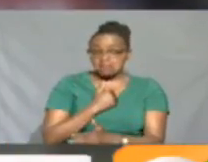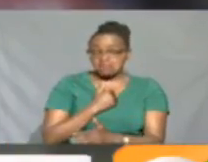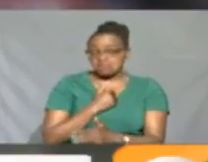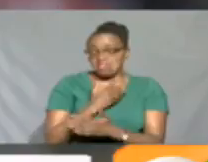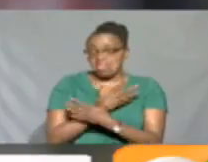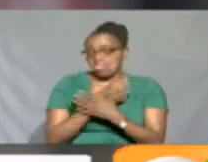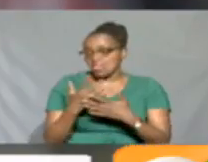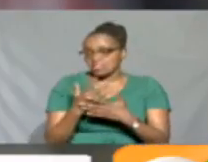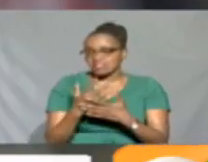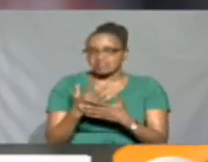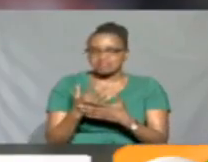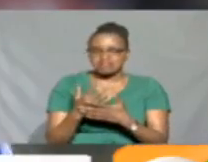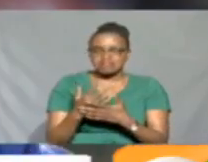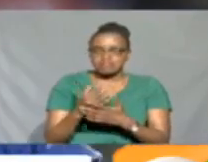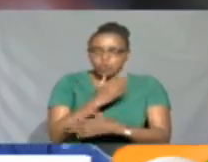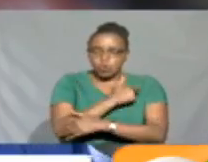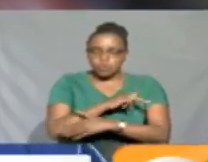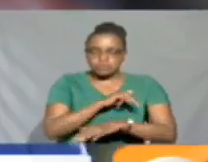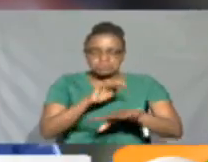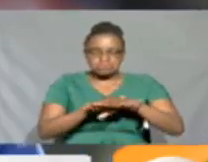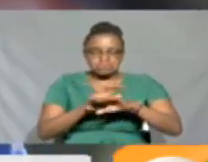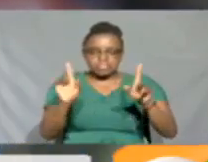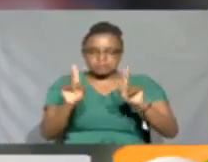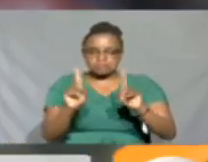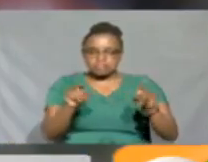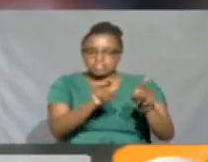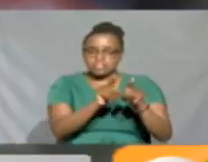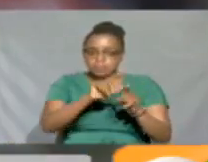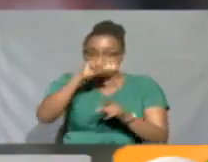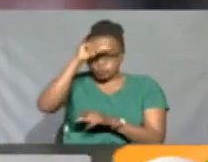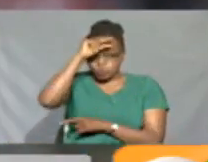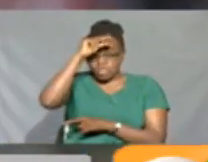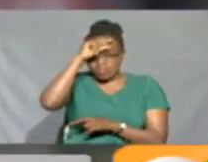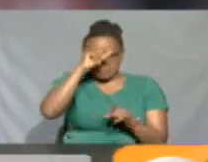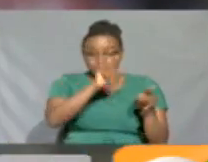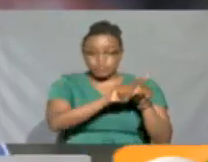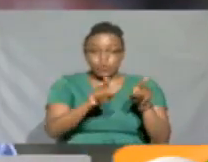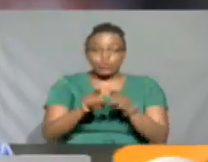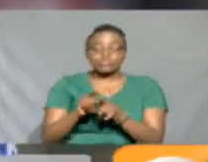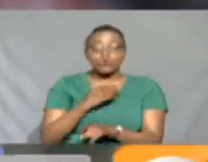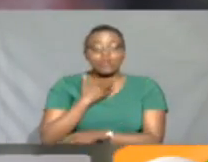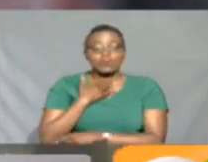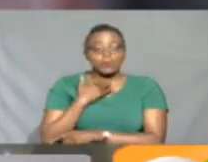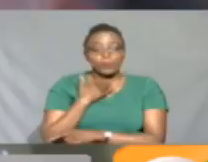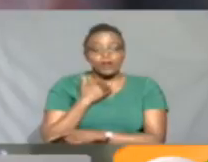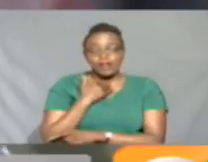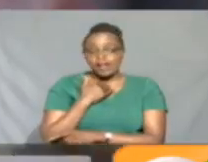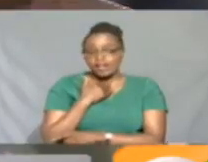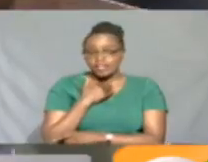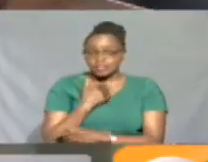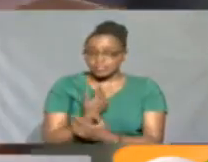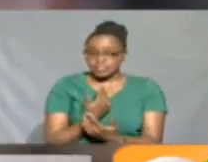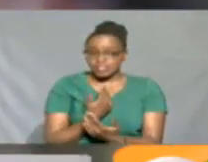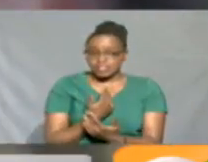hakuna facilities. At the same time, kwa serikali pia tungependelea sana muweze kupeleka